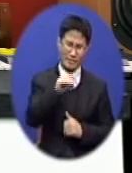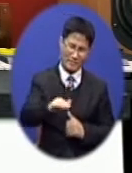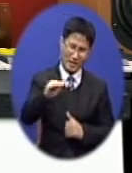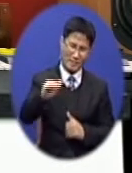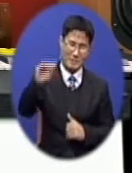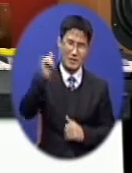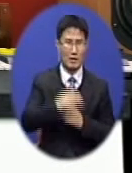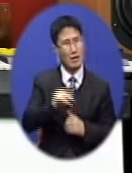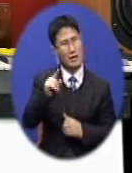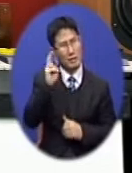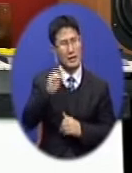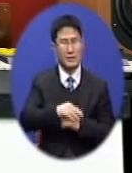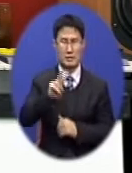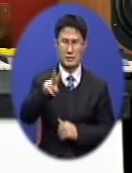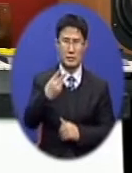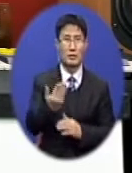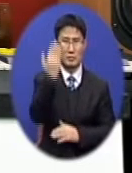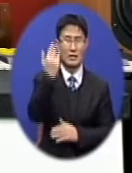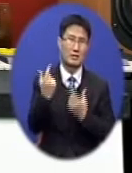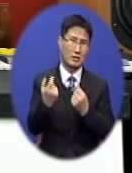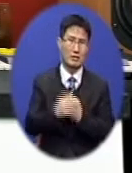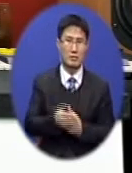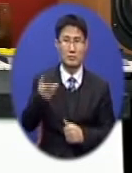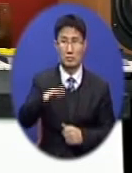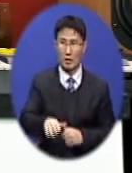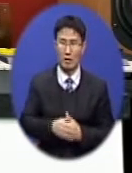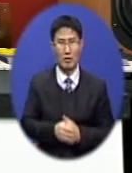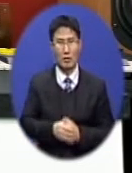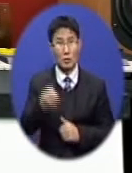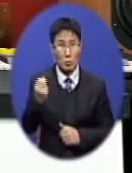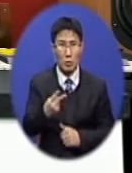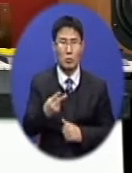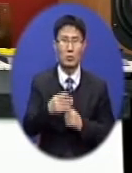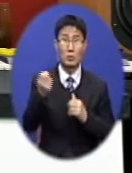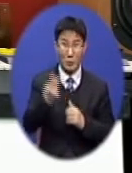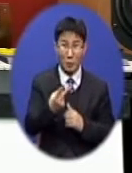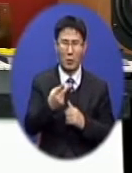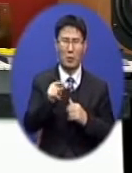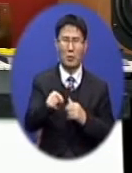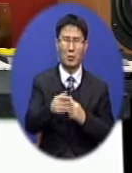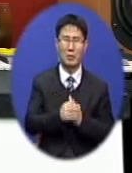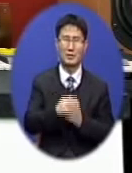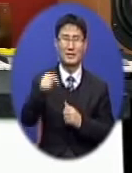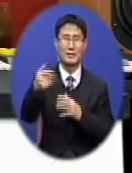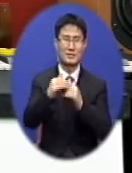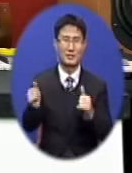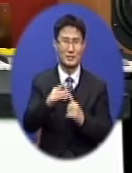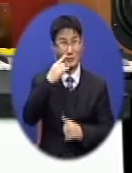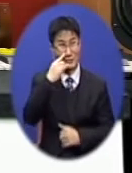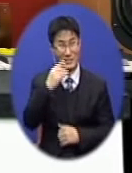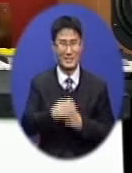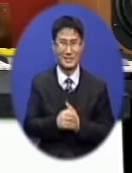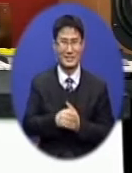예, 200표 넘으실 것 같아요. 넘을 것 같아요. 예, 그런데 예. 또 바로 모실 분이 또